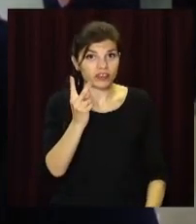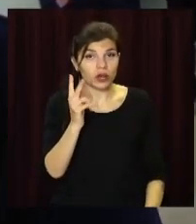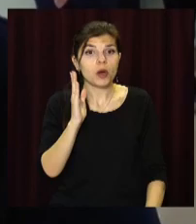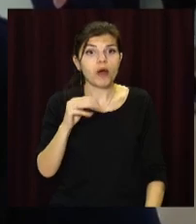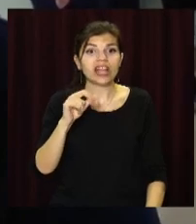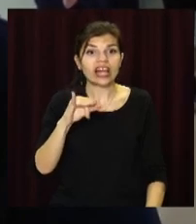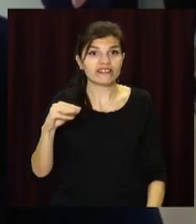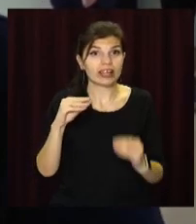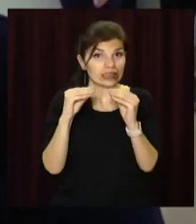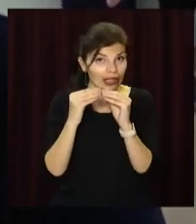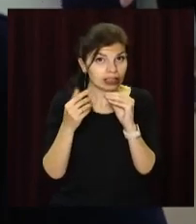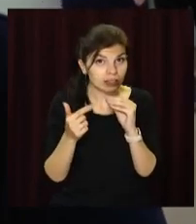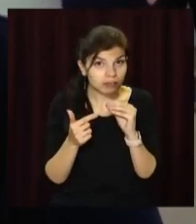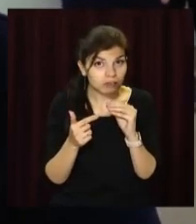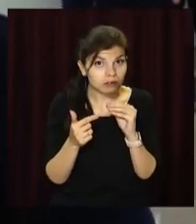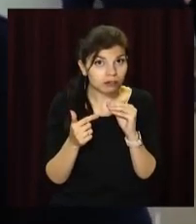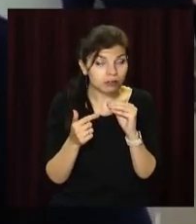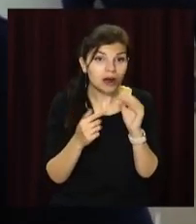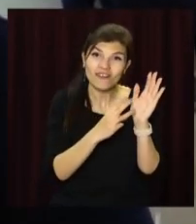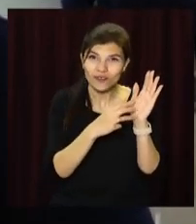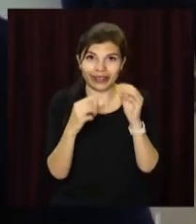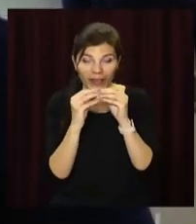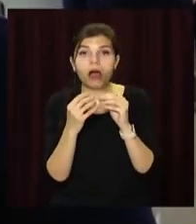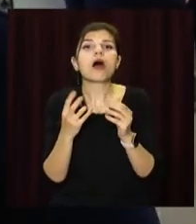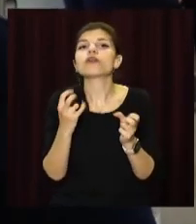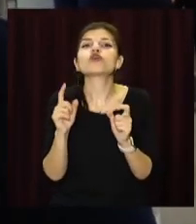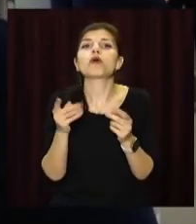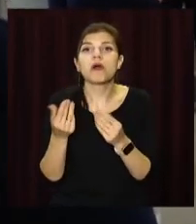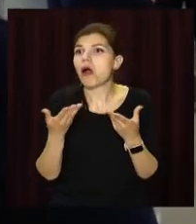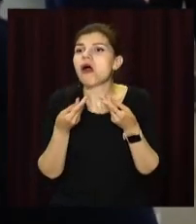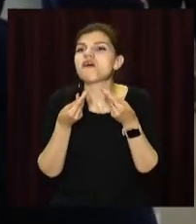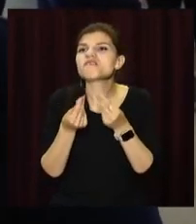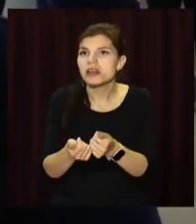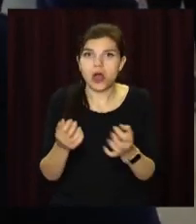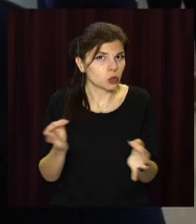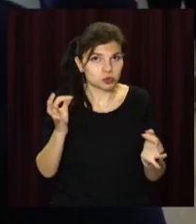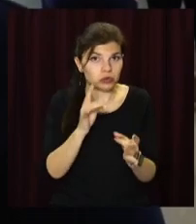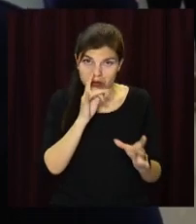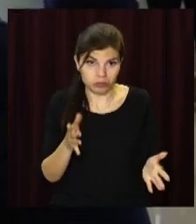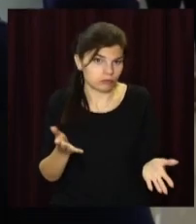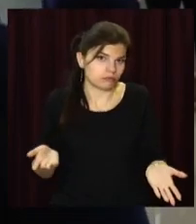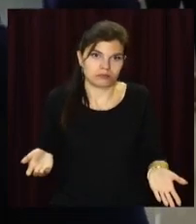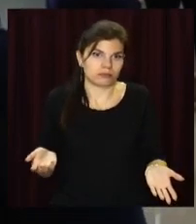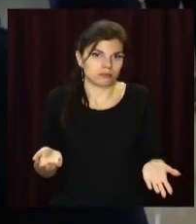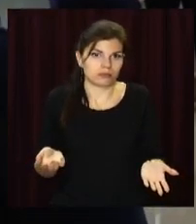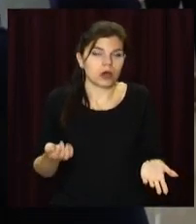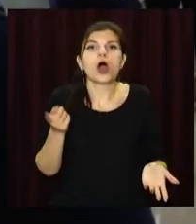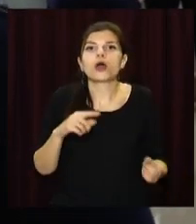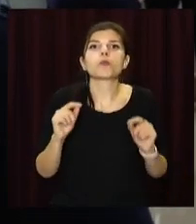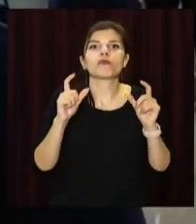тариф 10, то на що це вплине? Тобто, якщо ні на що це не вплине, то ну а чого